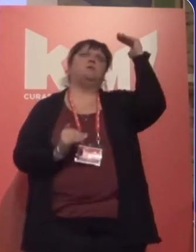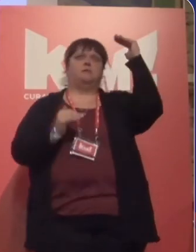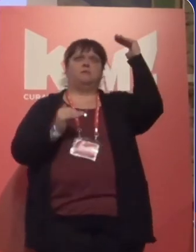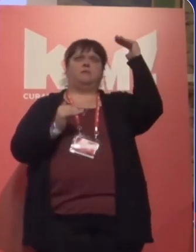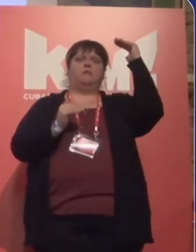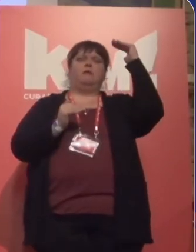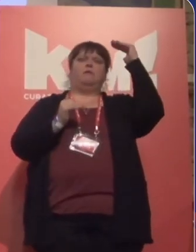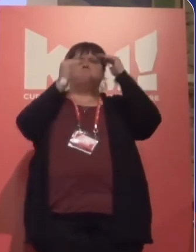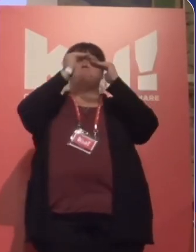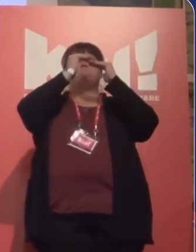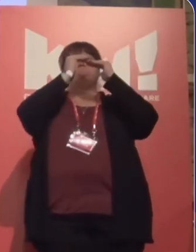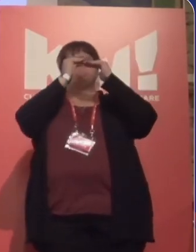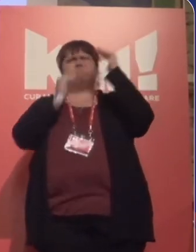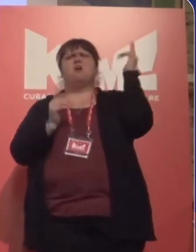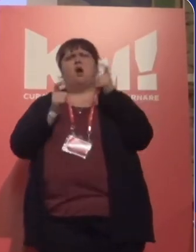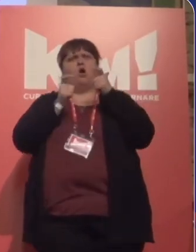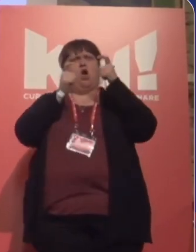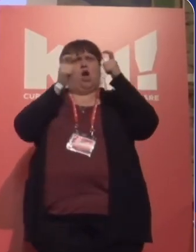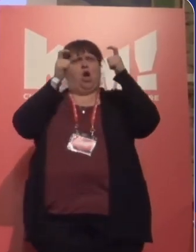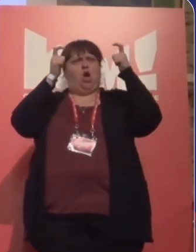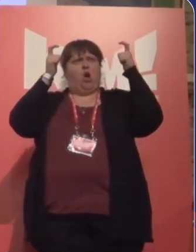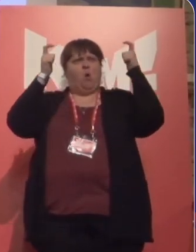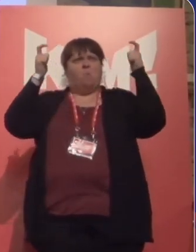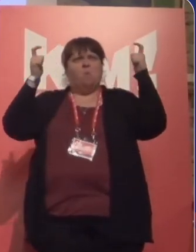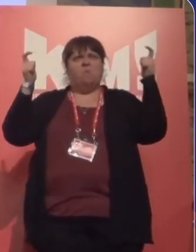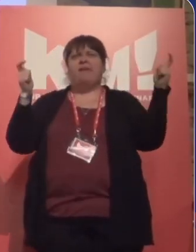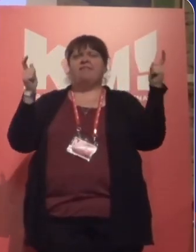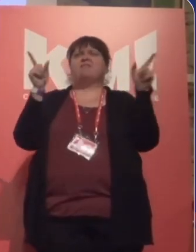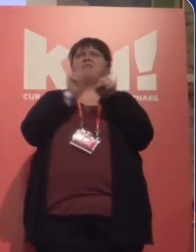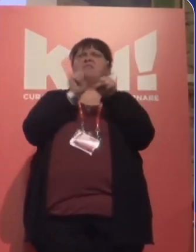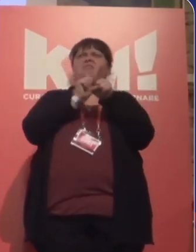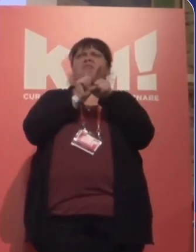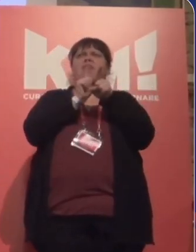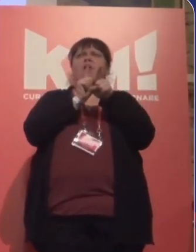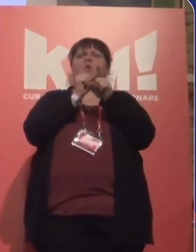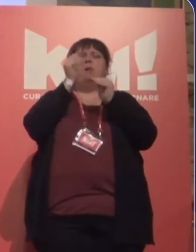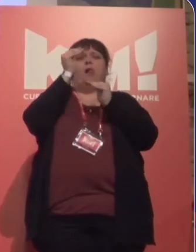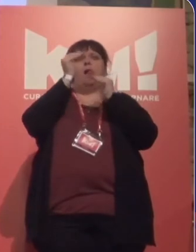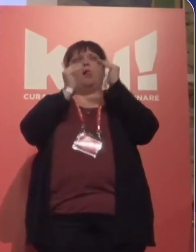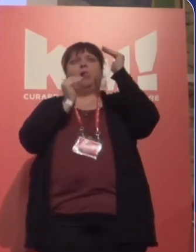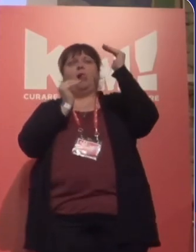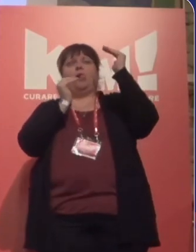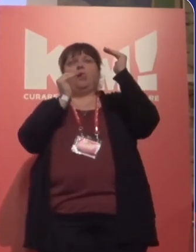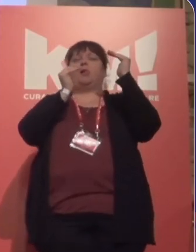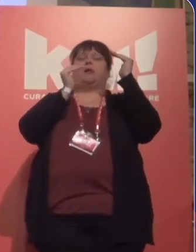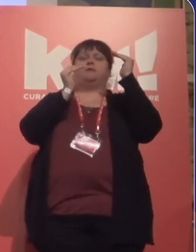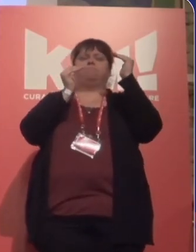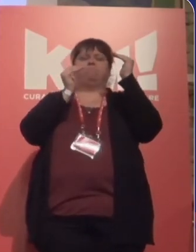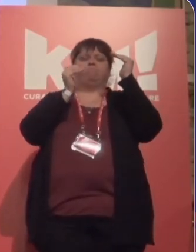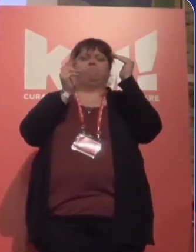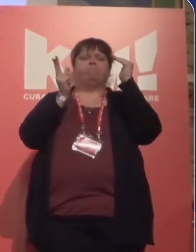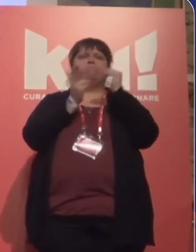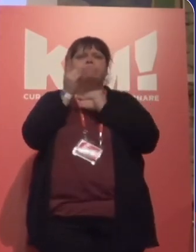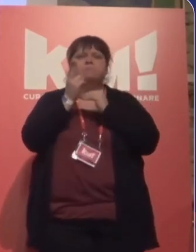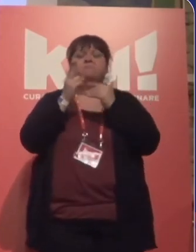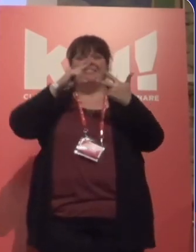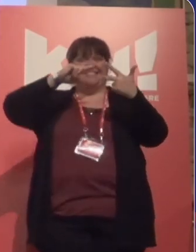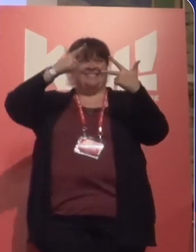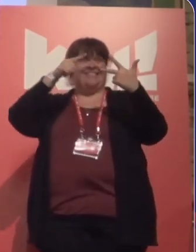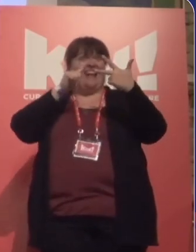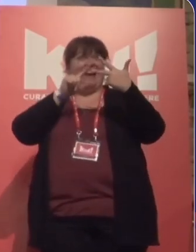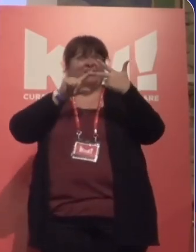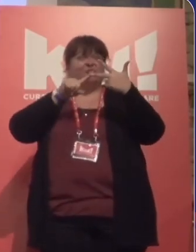non fare sconti il terzo punto scendendo un po nella dimensione materiali siamo arrivati fin qui nel pieno della